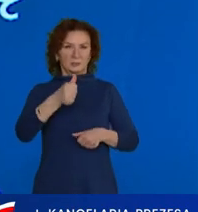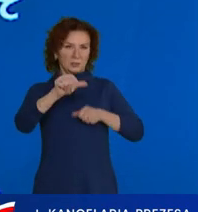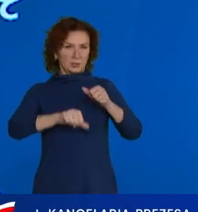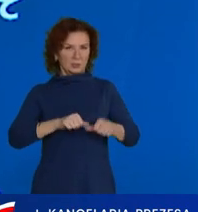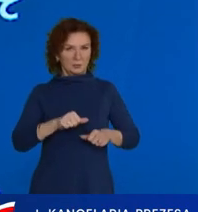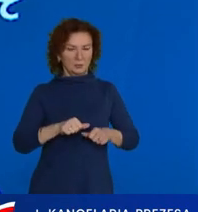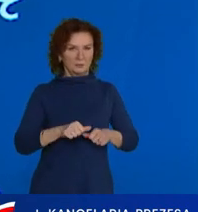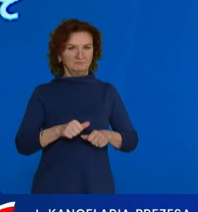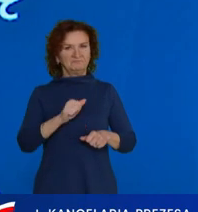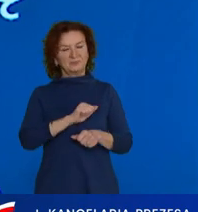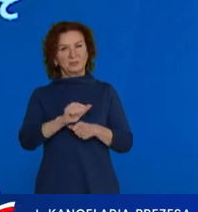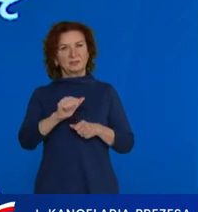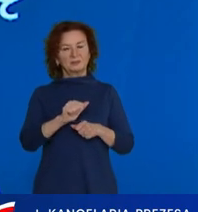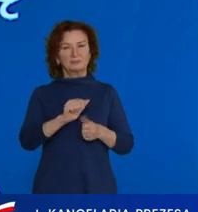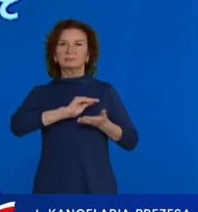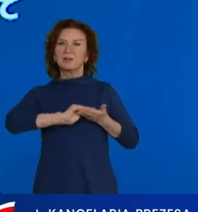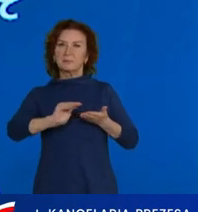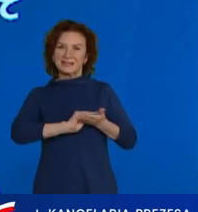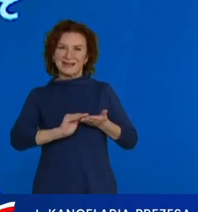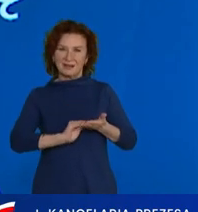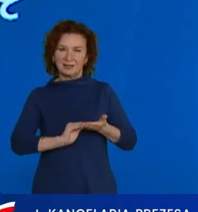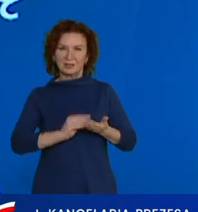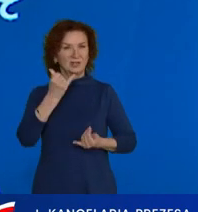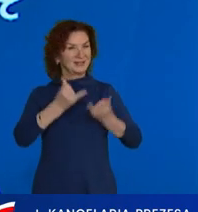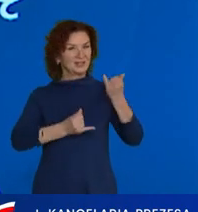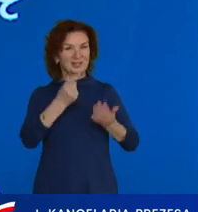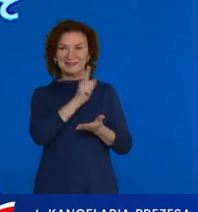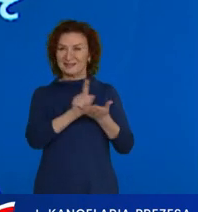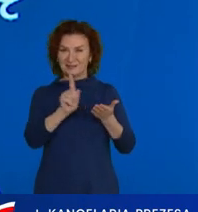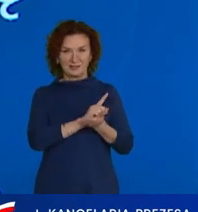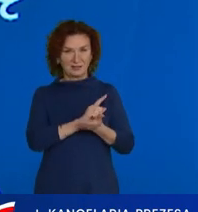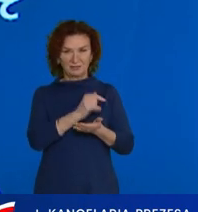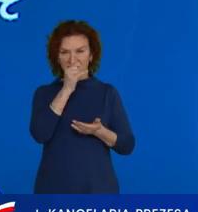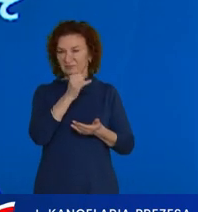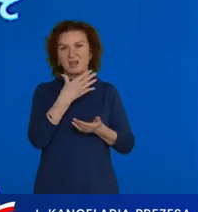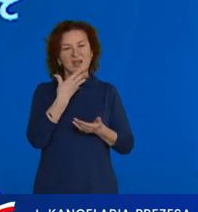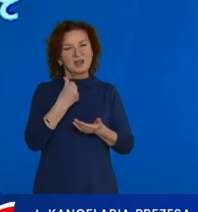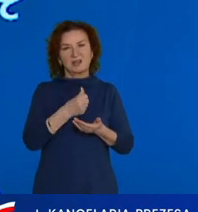roku mamy zapis, że w sytuacji ryzyka niewykorzystania